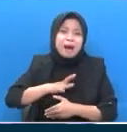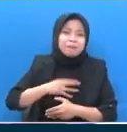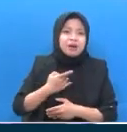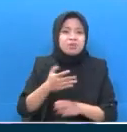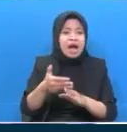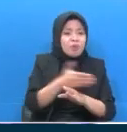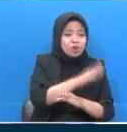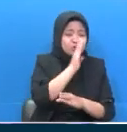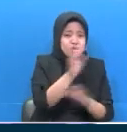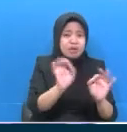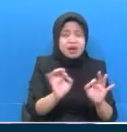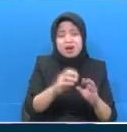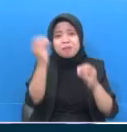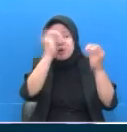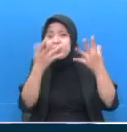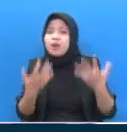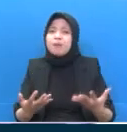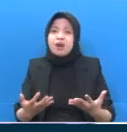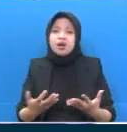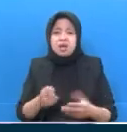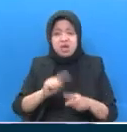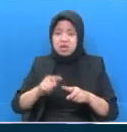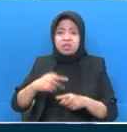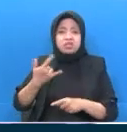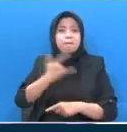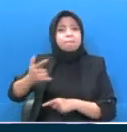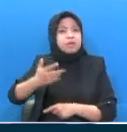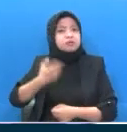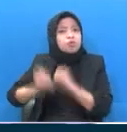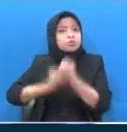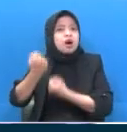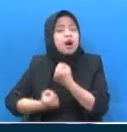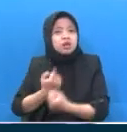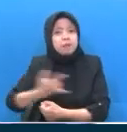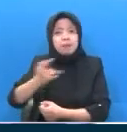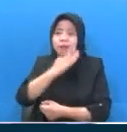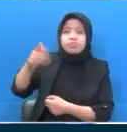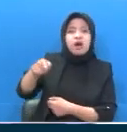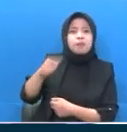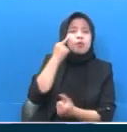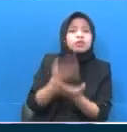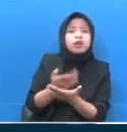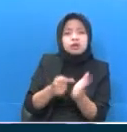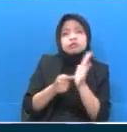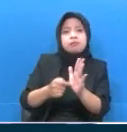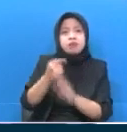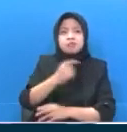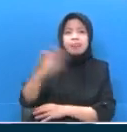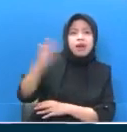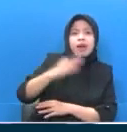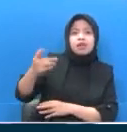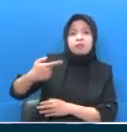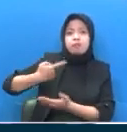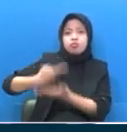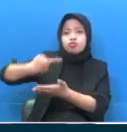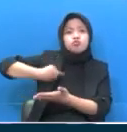awal memang sudah di-framing di sini, ya tentu kami tidak tinggal diam. Tentu kami akan selalu memberikan bantahan yang mendasar, bukan tuduhan-tuduhan